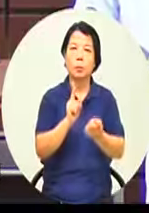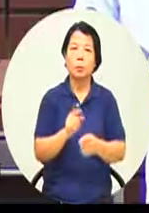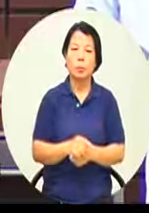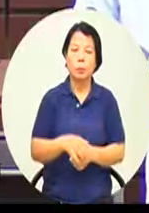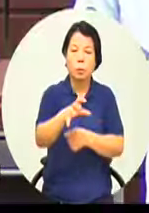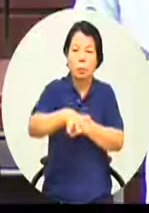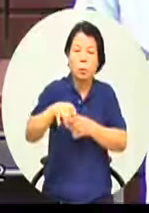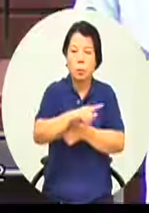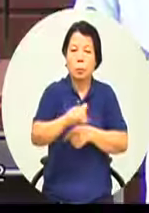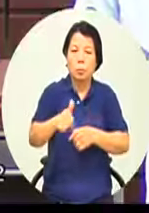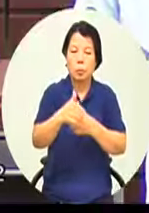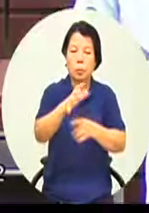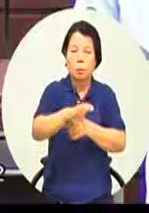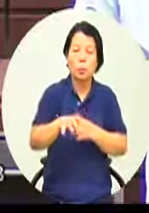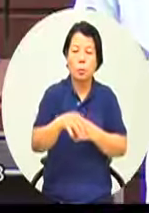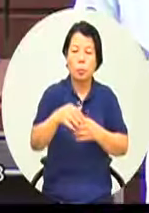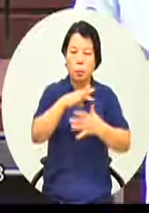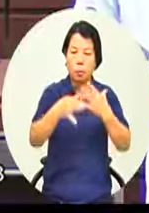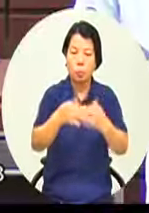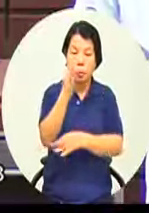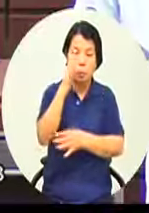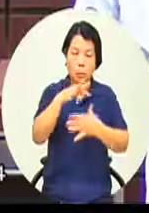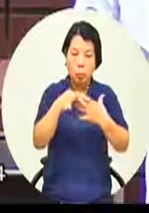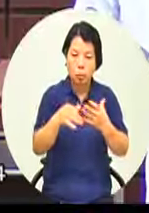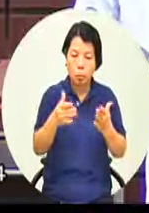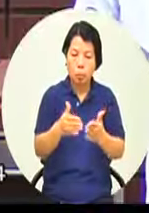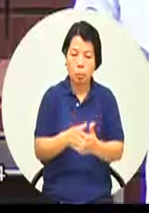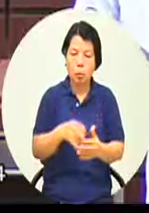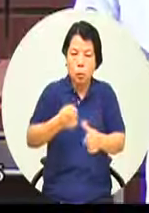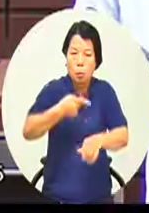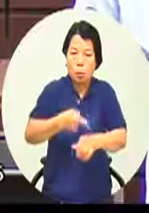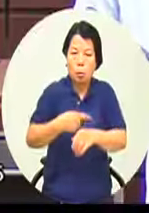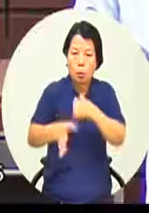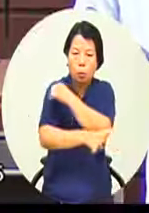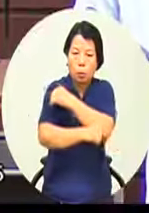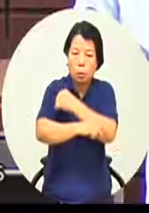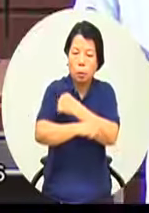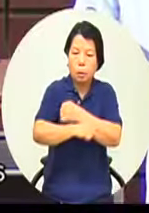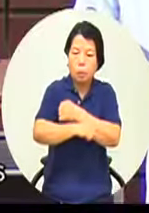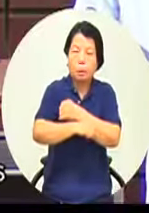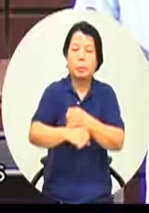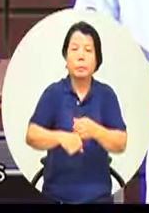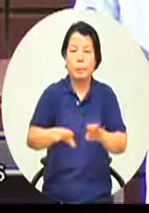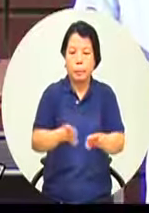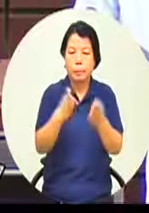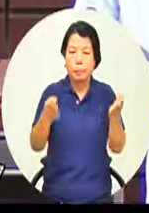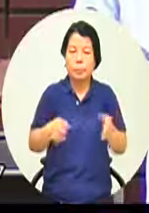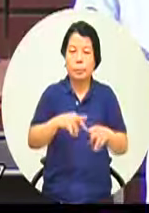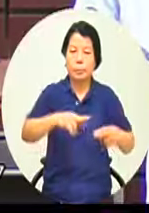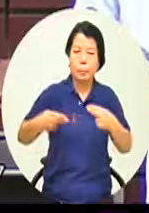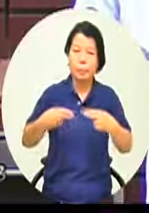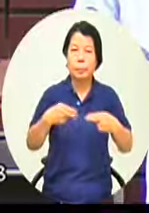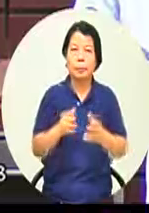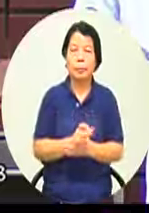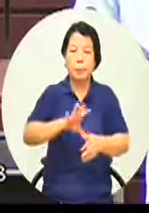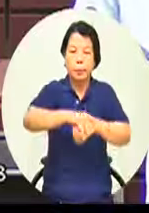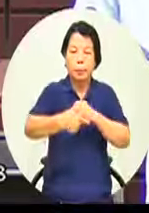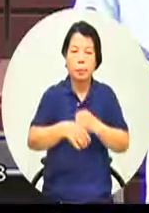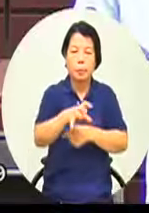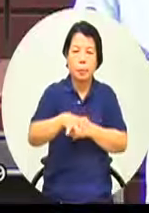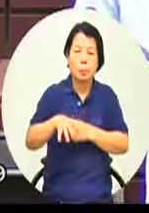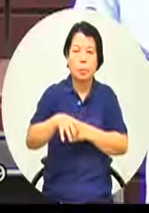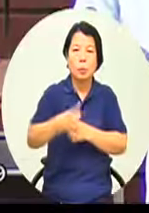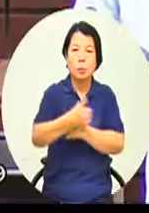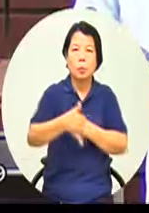农业的一个政策来讲，必须要从根，也就结构性要去调整，包括我们农委会所提出